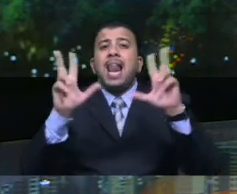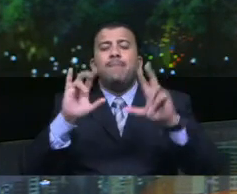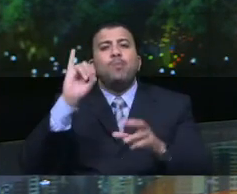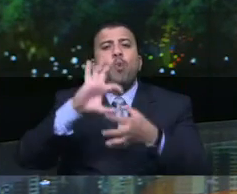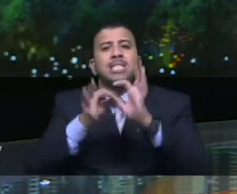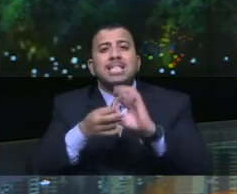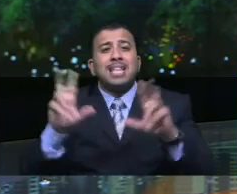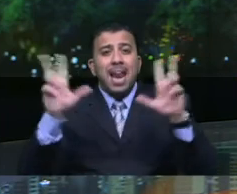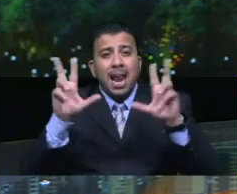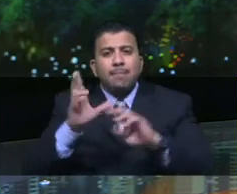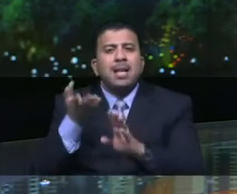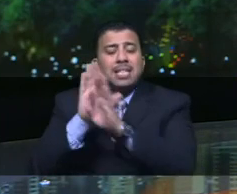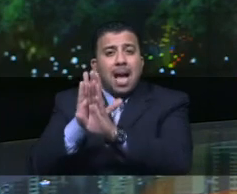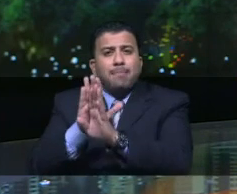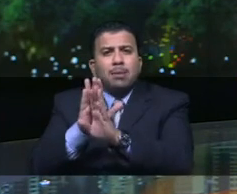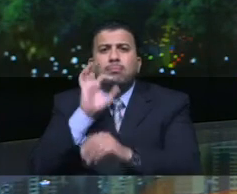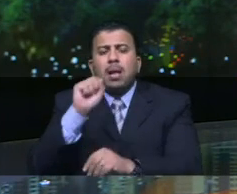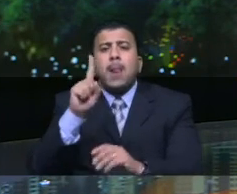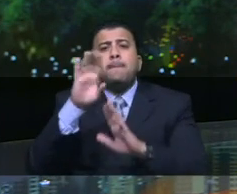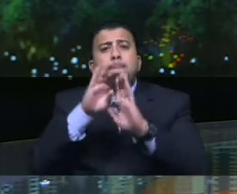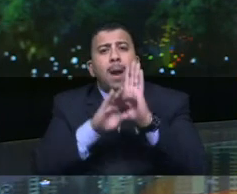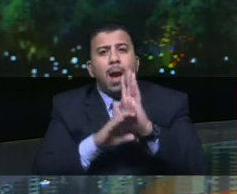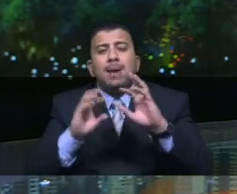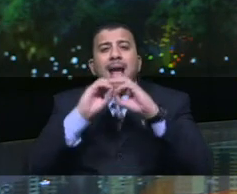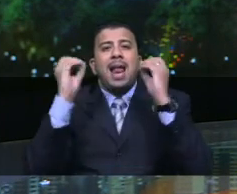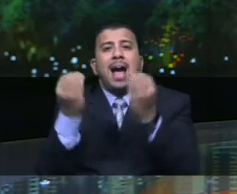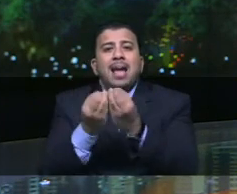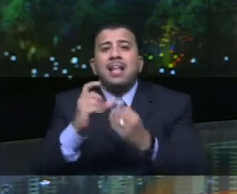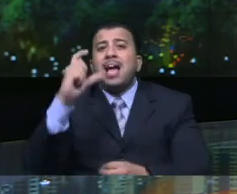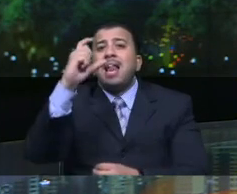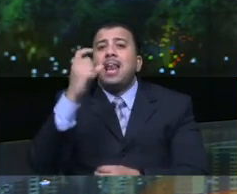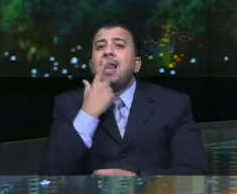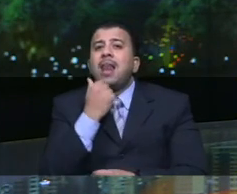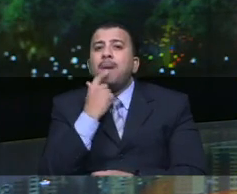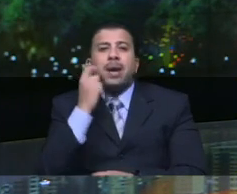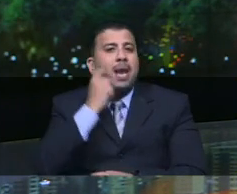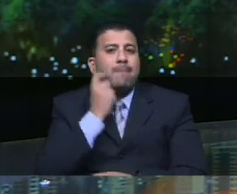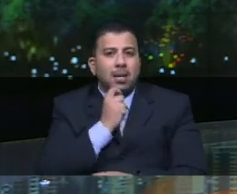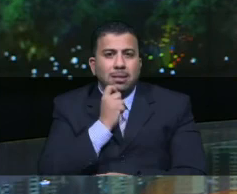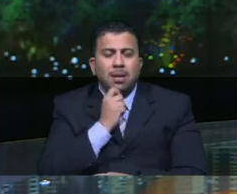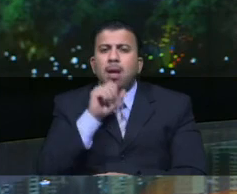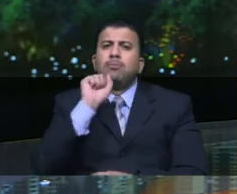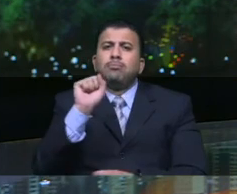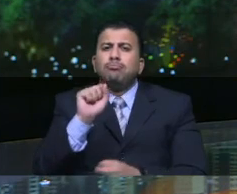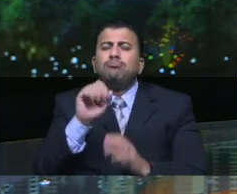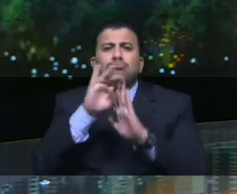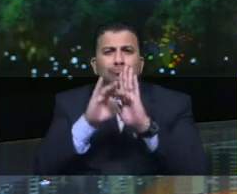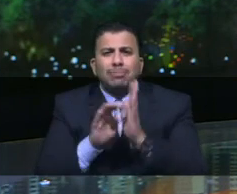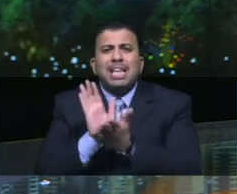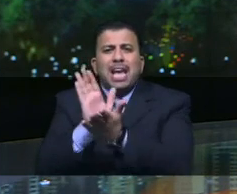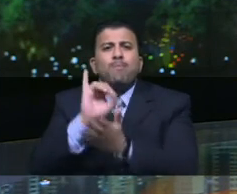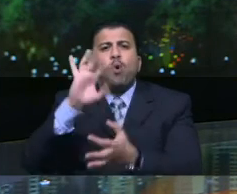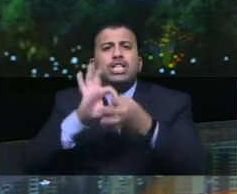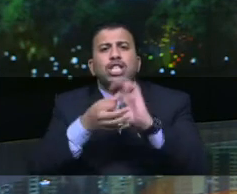الإعلاميين والمؤسسات الإعلامية الداعمة والمساندة لبرامج هيئة الهلال الأحمر الإماراتي، ومن بينها